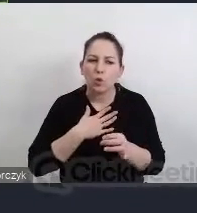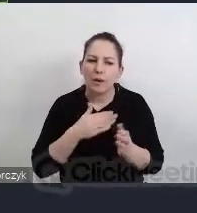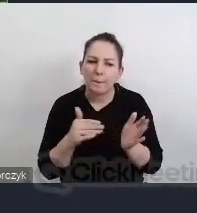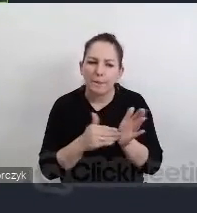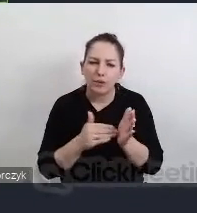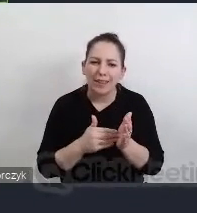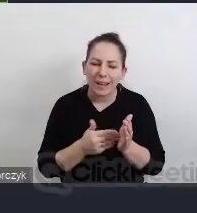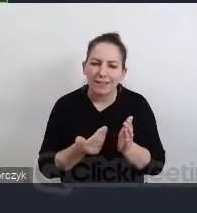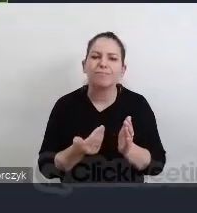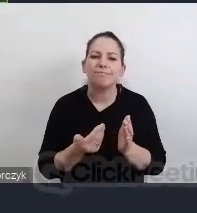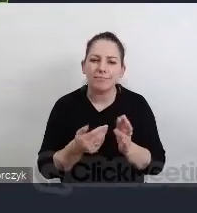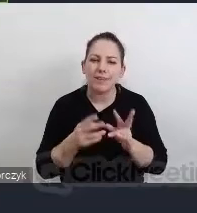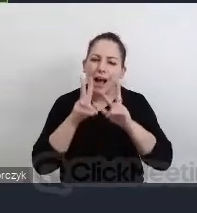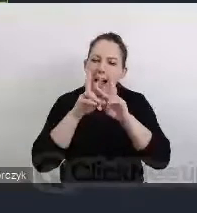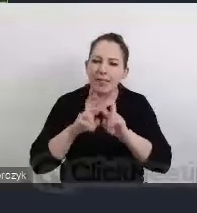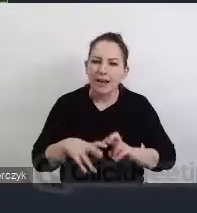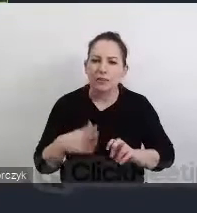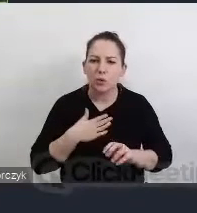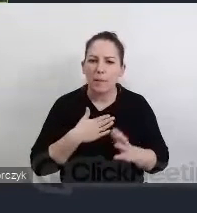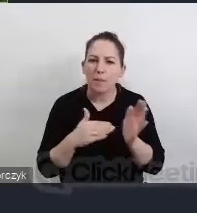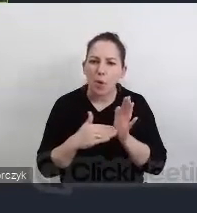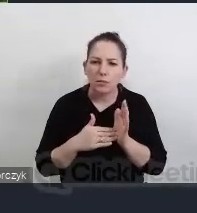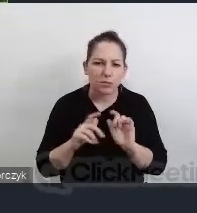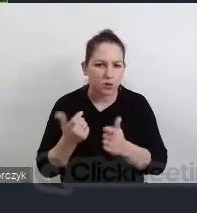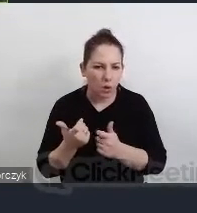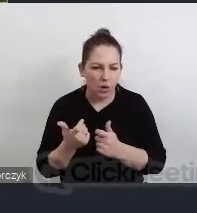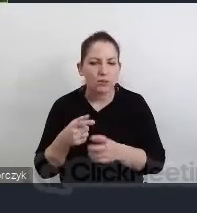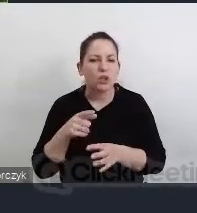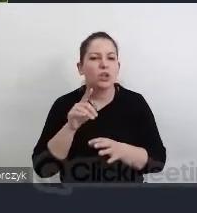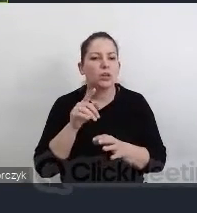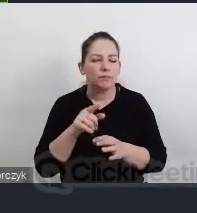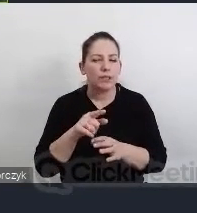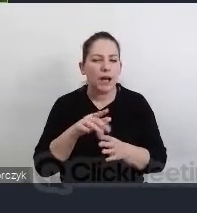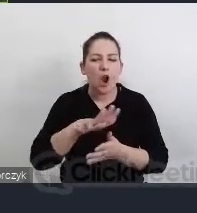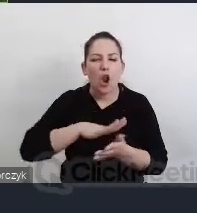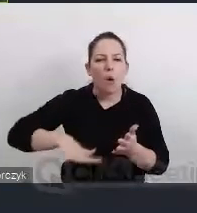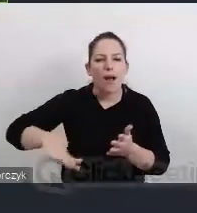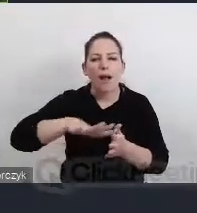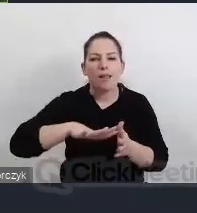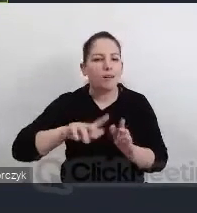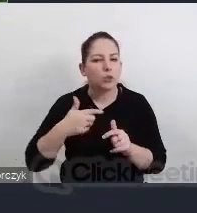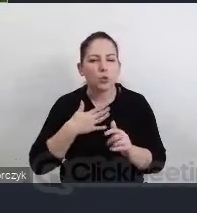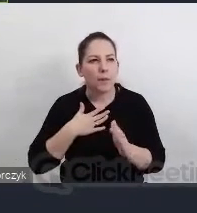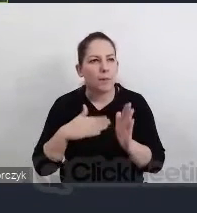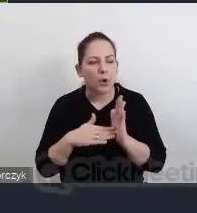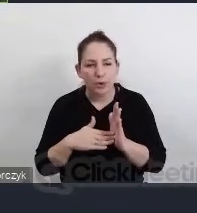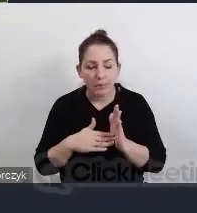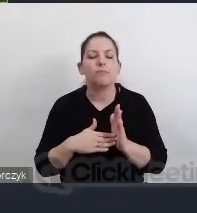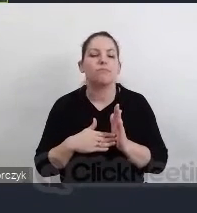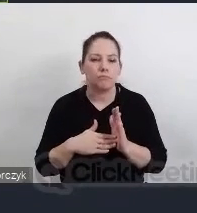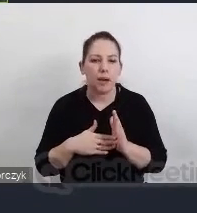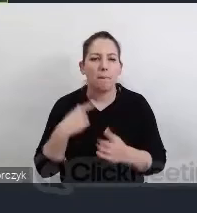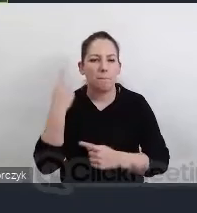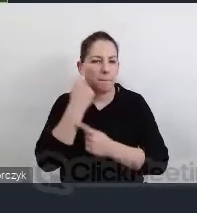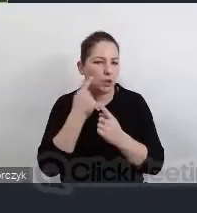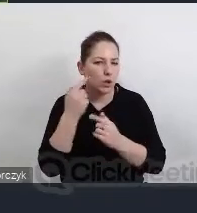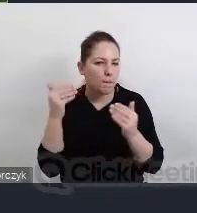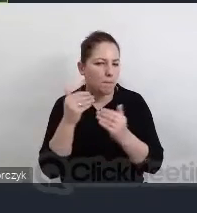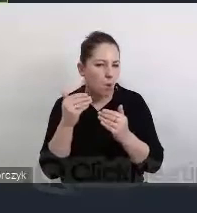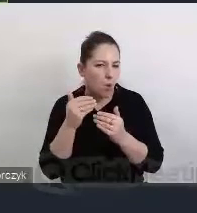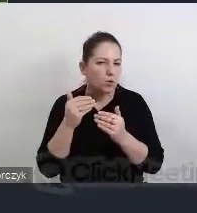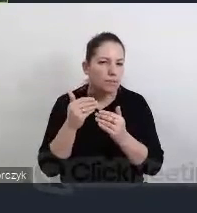przydatne do analizy jakby tutaj sytuacji, szczególnie jakby lokalnej. Myślę, że może dałoby